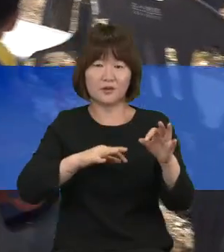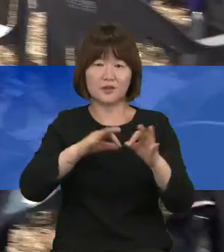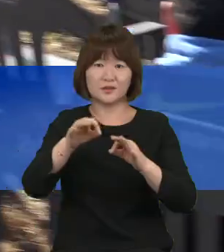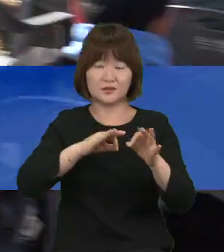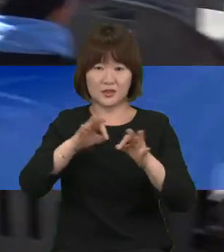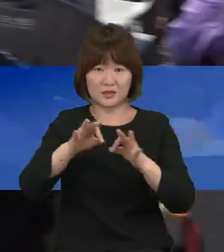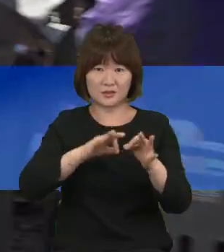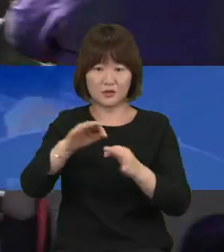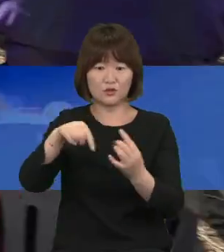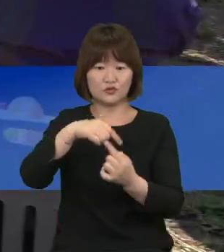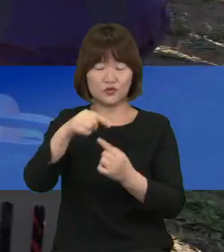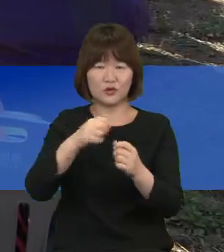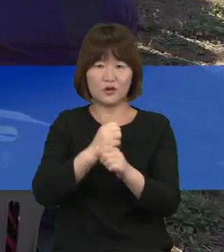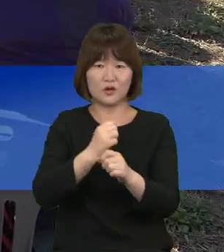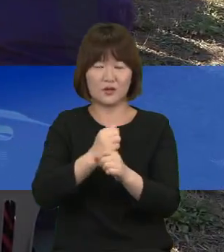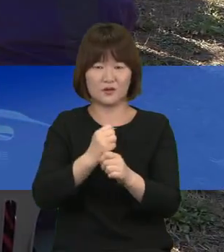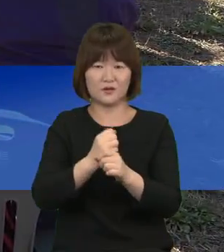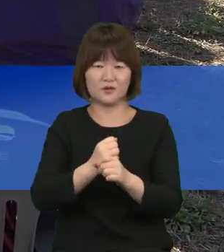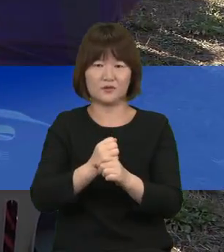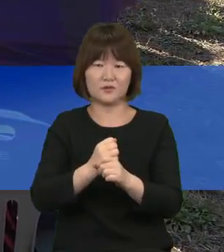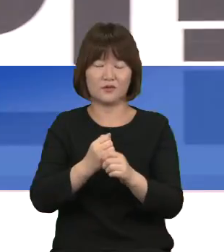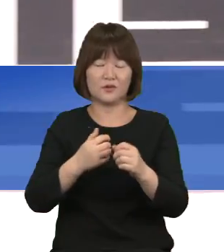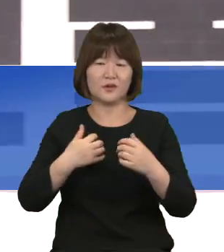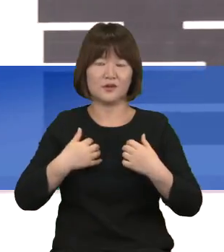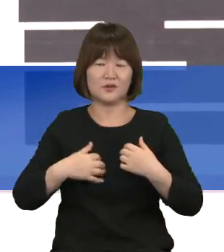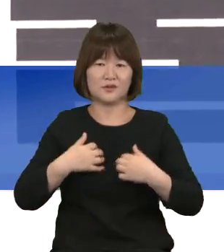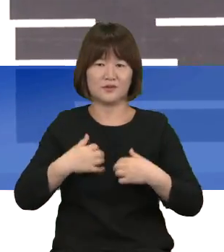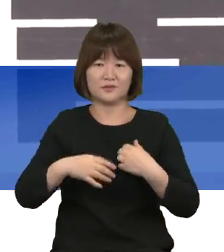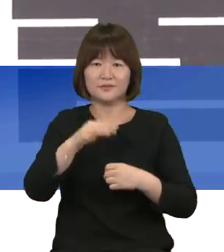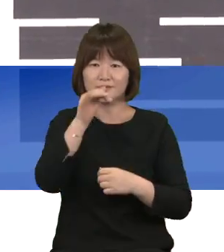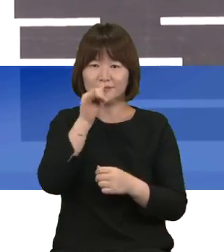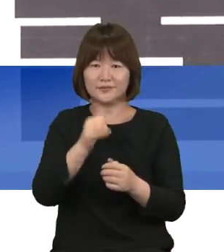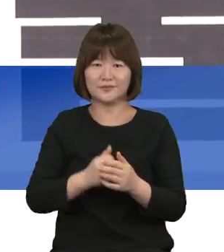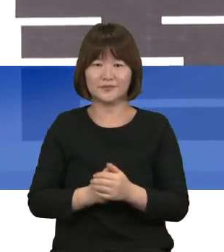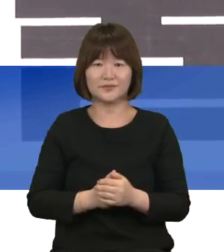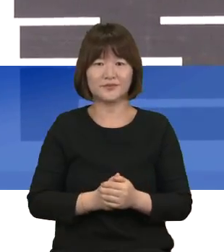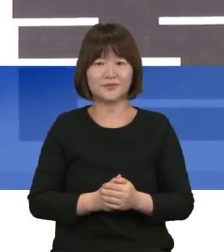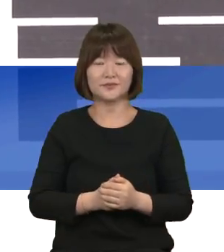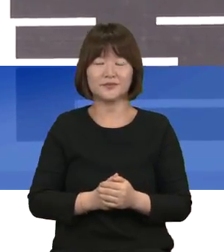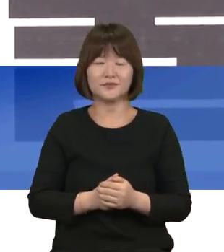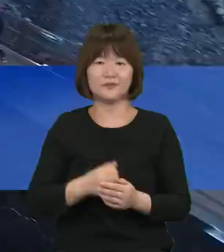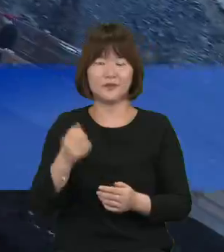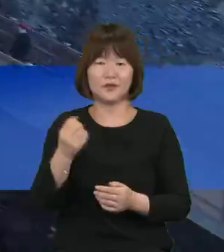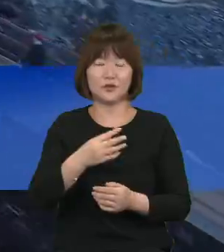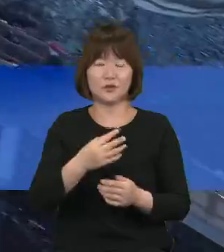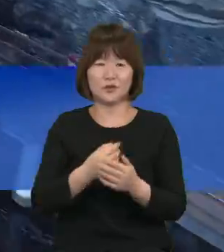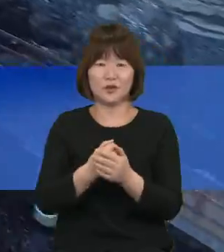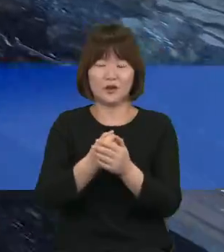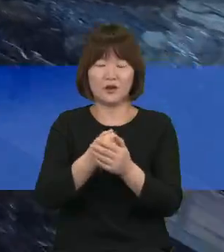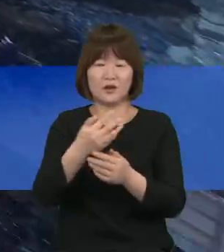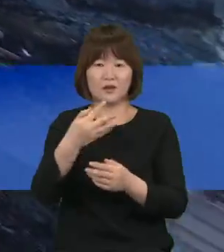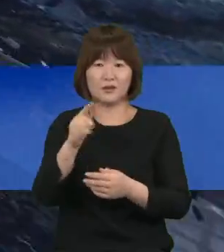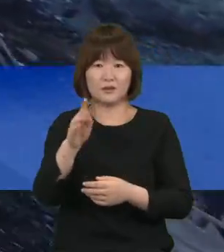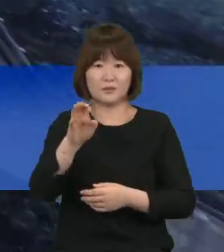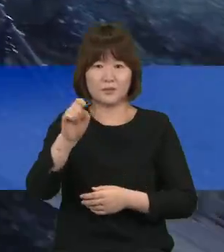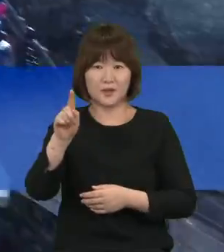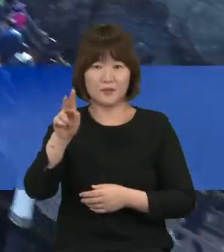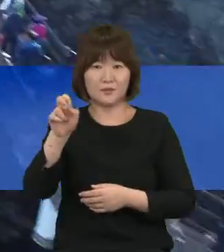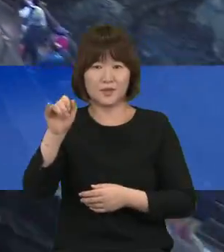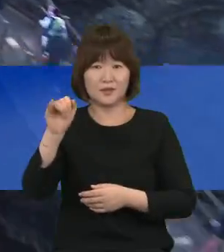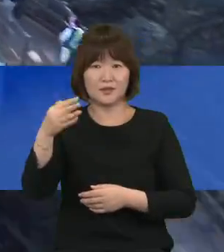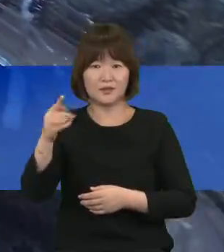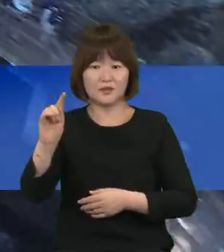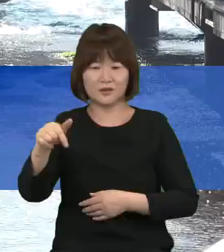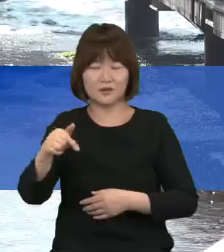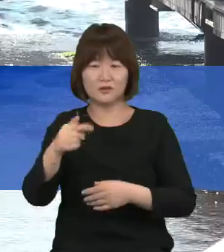장터 운영과 함께 흥겨운 공연으로 행사 참여객들의 호응을 얻었습니다. 또 타파와 미탁, 지난